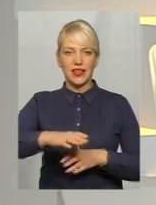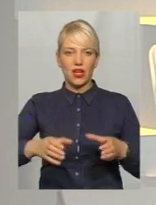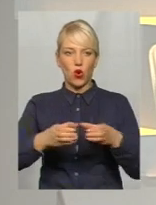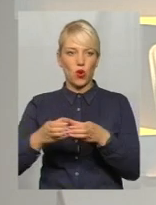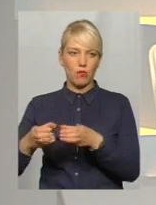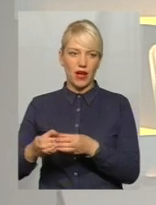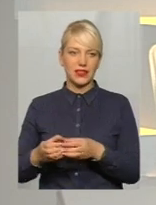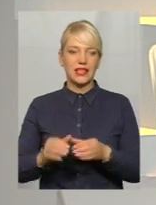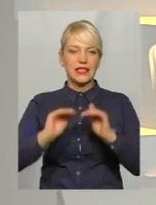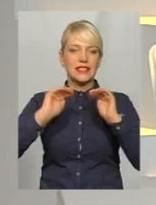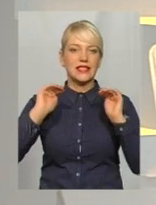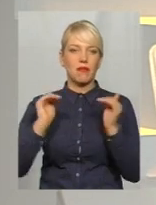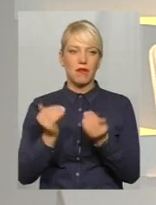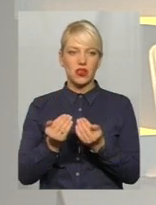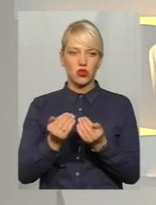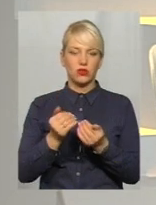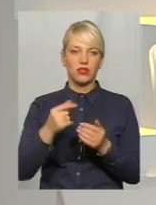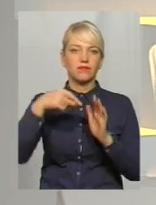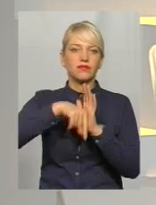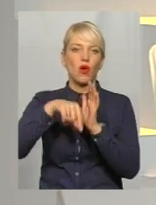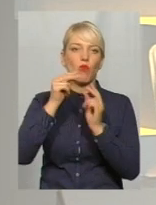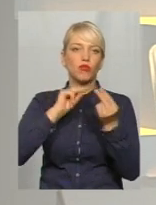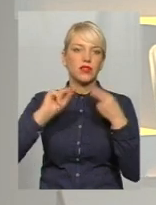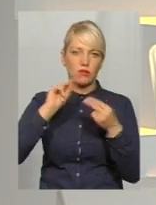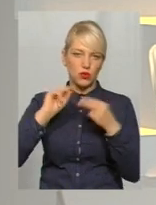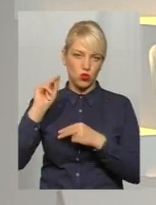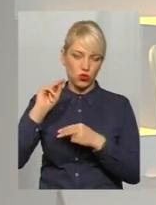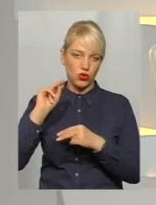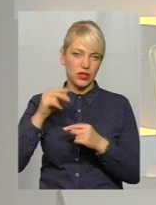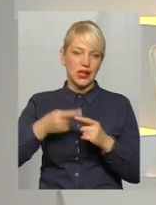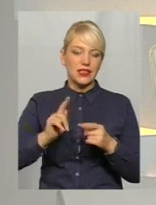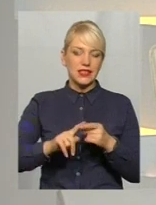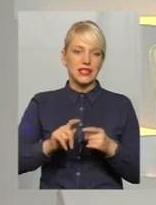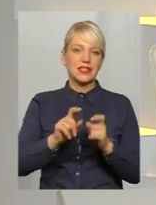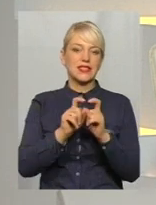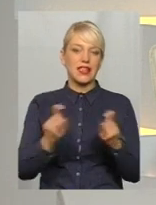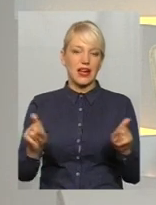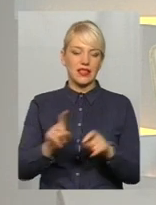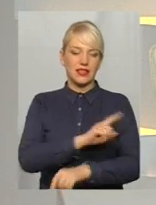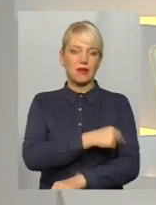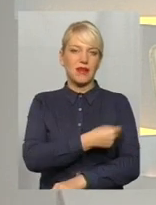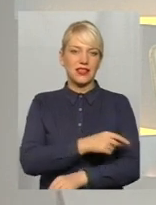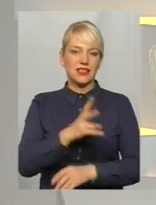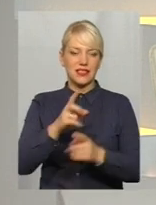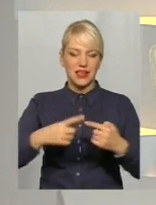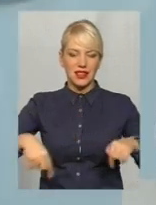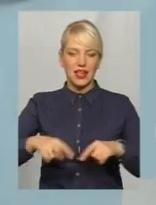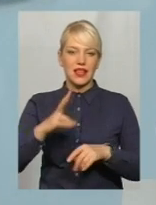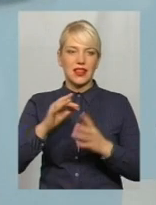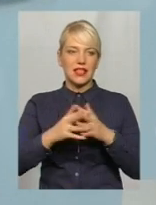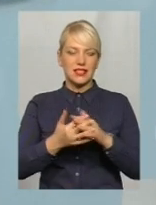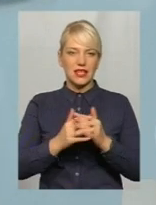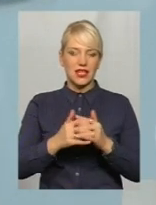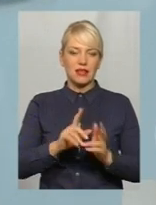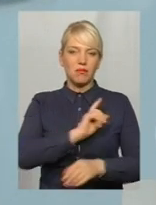десь зменшують, ну, оптимізують оті заклади медицини на селі, підсилюють чи